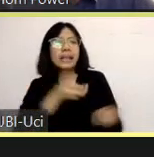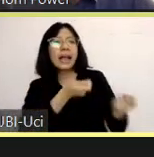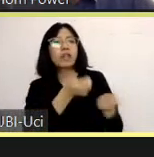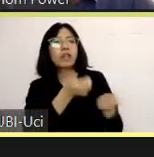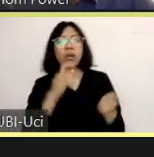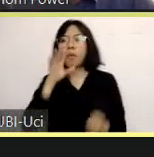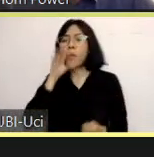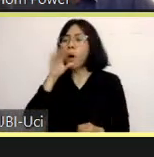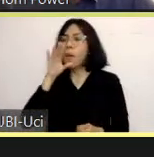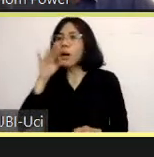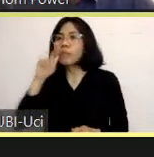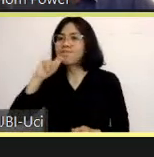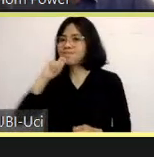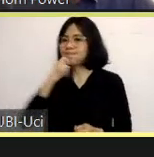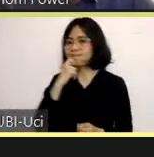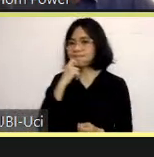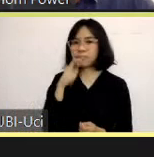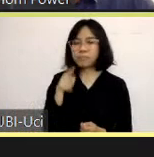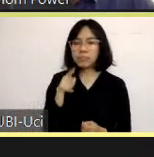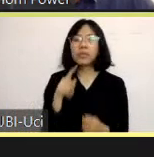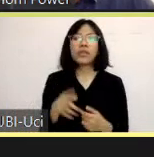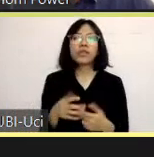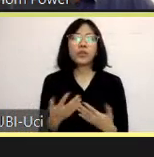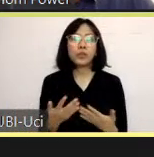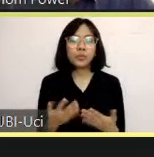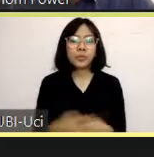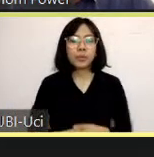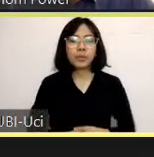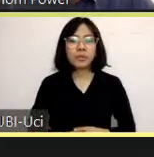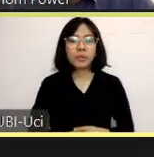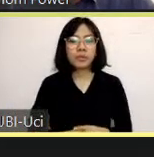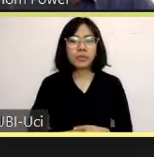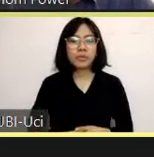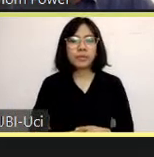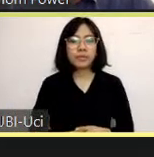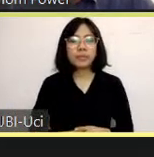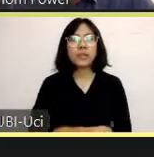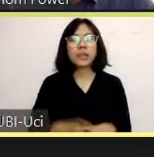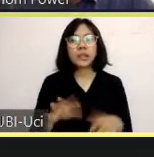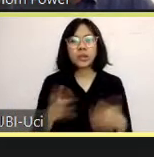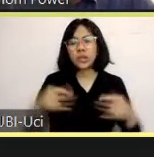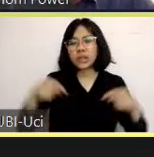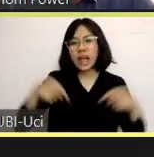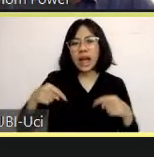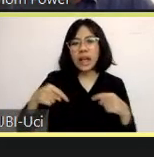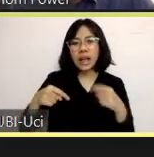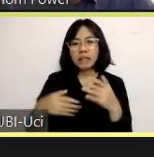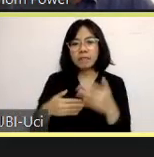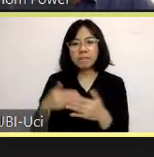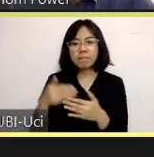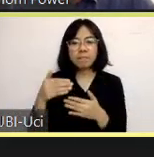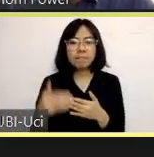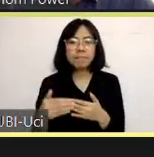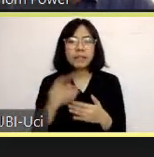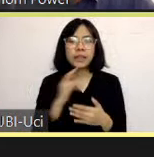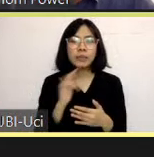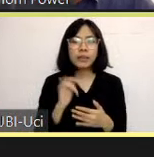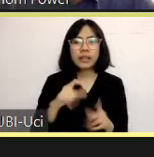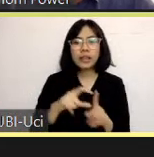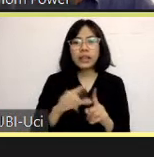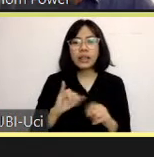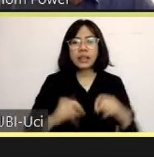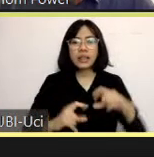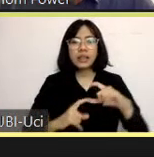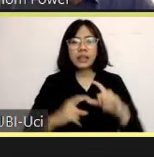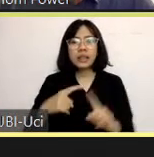Malah hampir dapat dikatakan kita sudah mengalami fase technological dystopia. Lalu